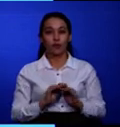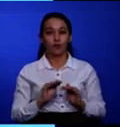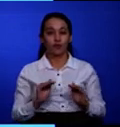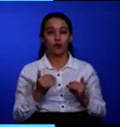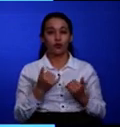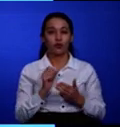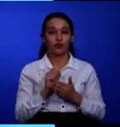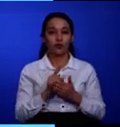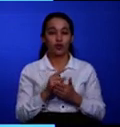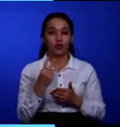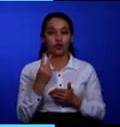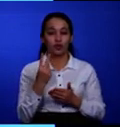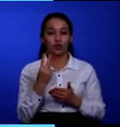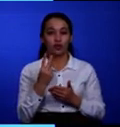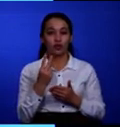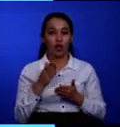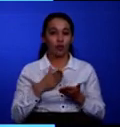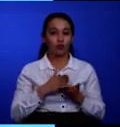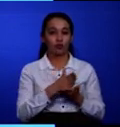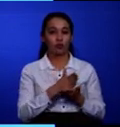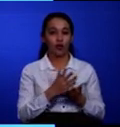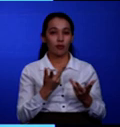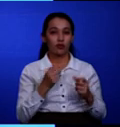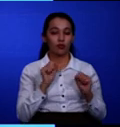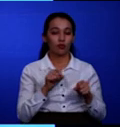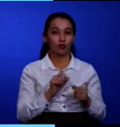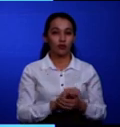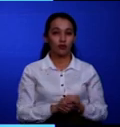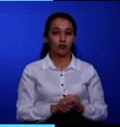Bolajonlar, bu misolni ikkinchi usuli ham bor. Bu ikkinchi usulni